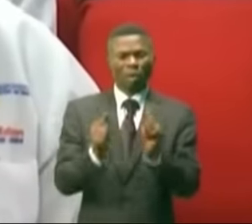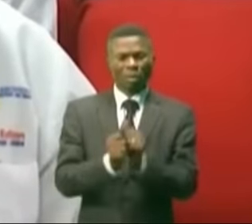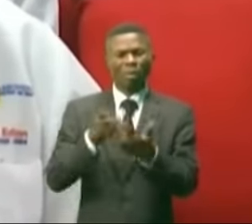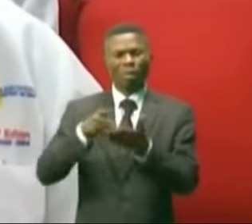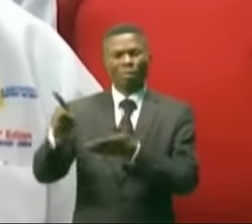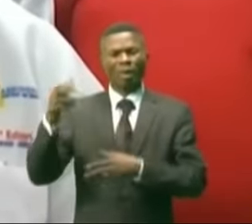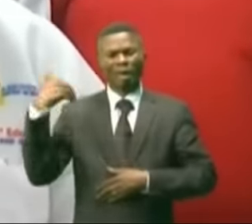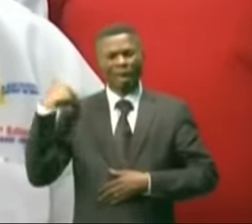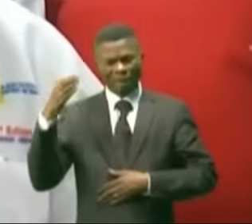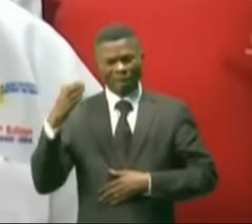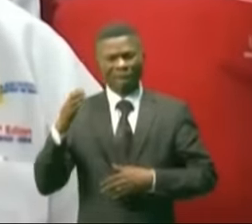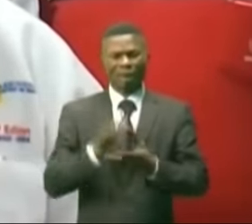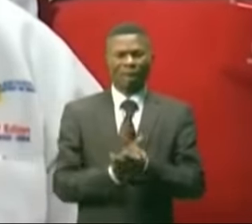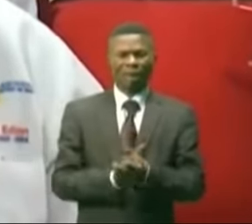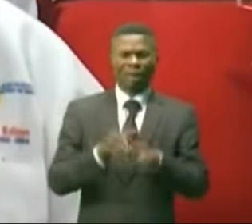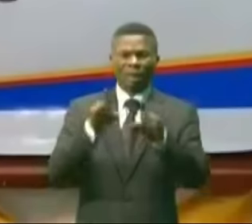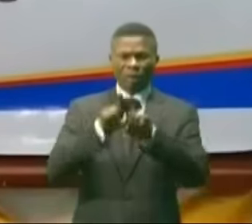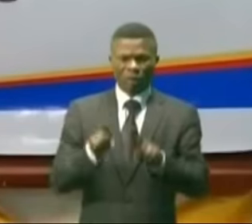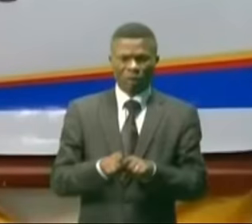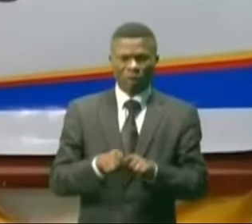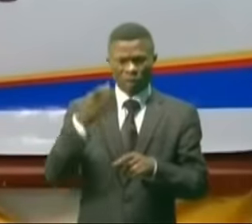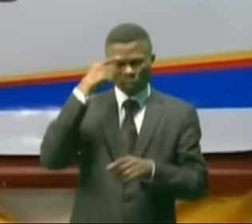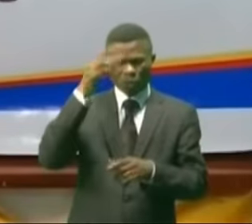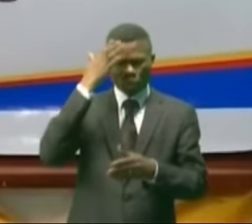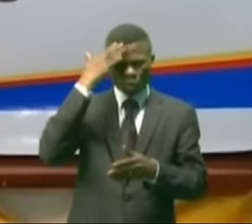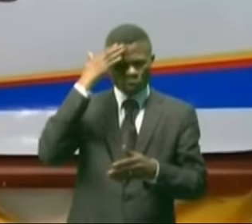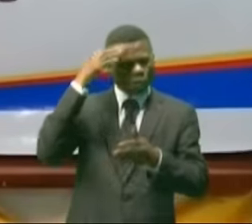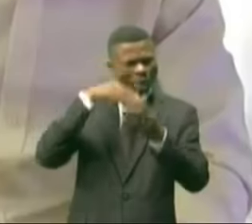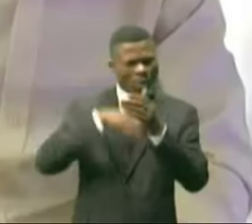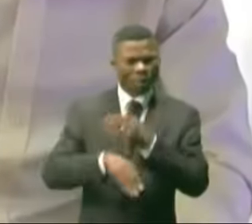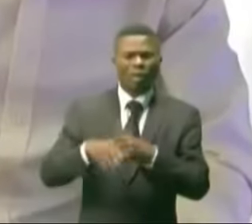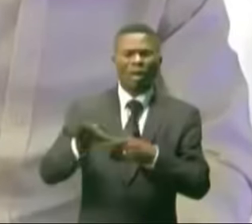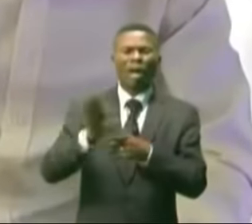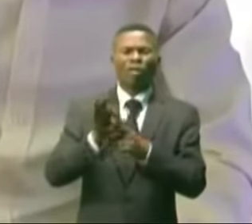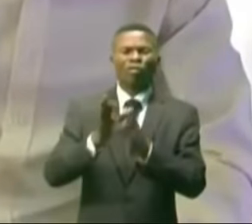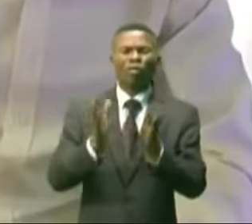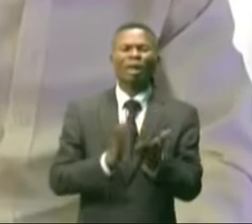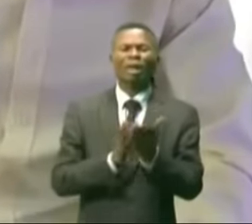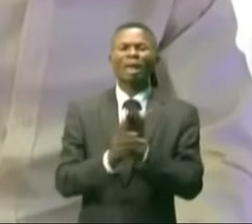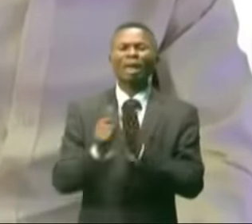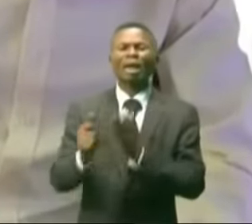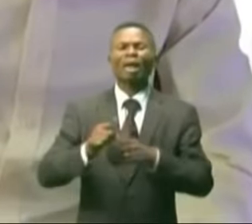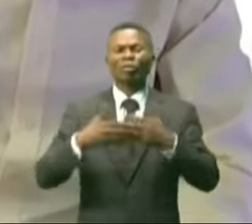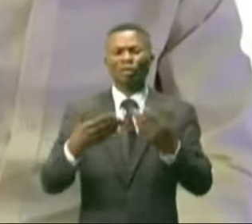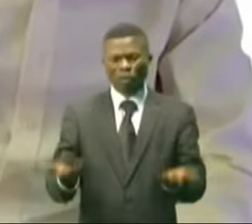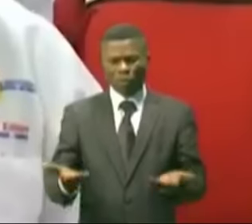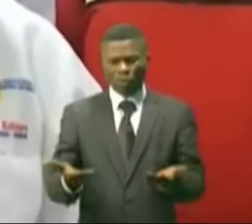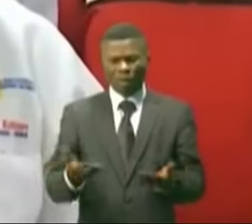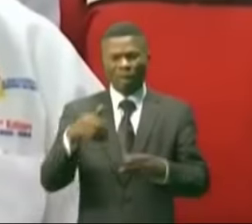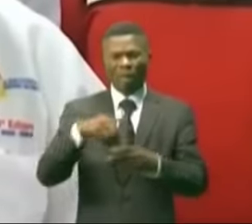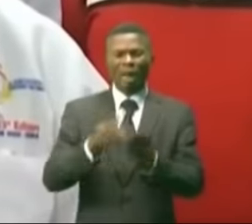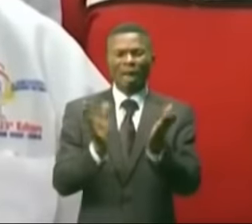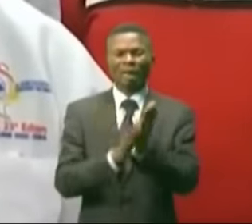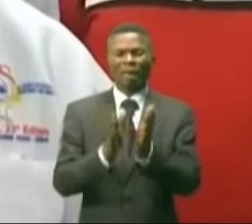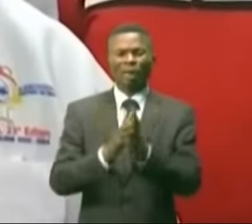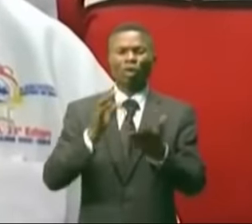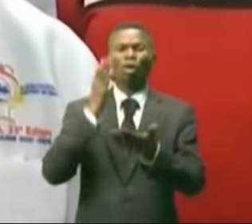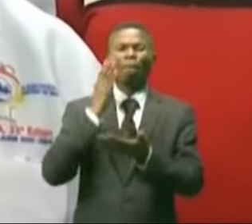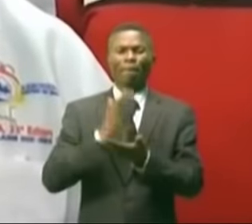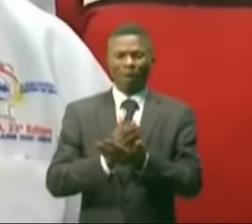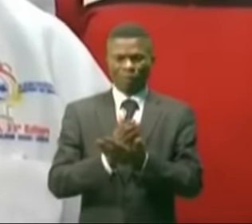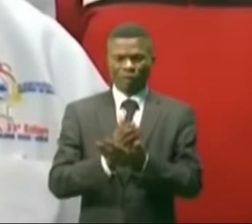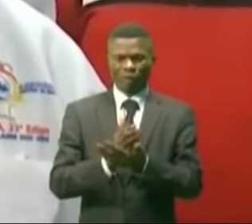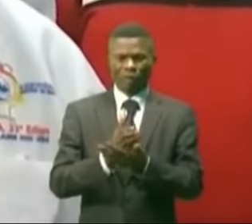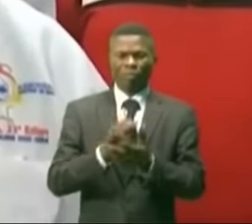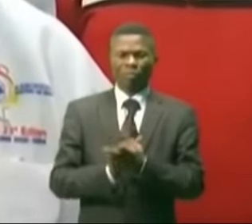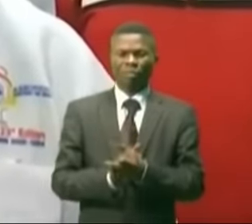ou fiscal, des tracasseries qui nous viennent des prédateurs, qui pensent que dans les écoles privées, il y a de l'argent, il faut chercher à